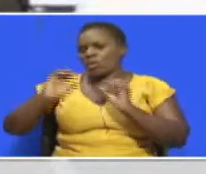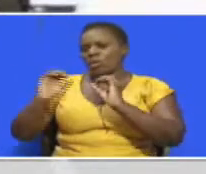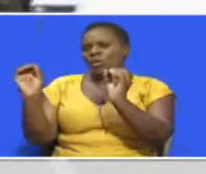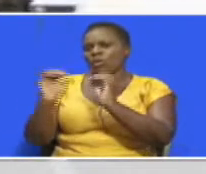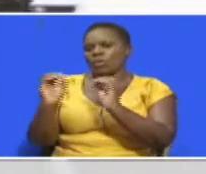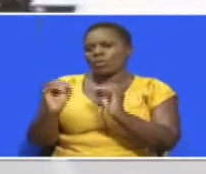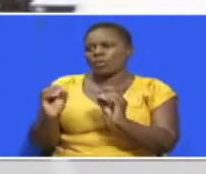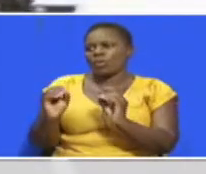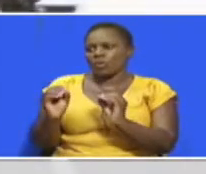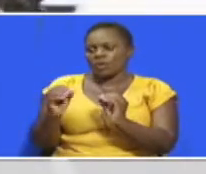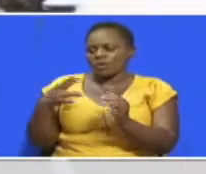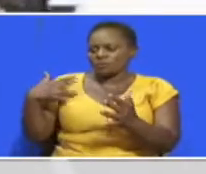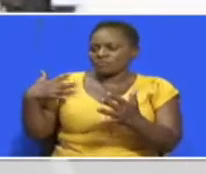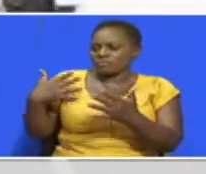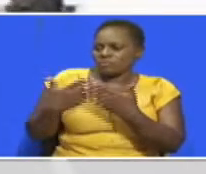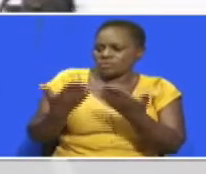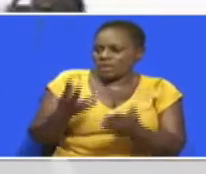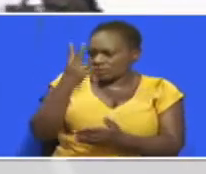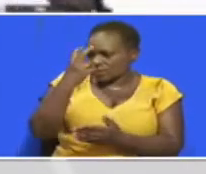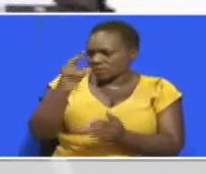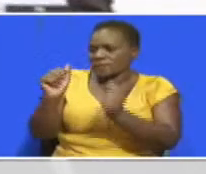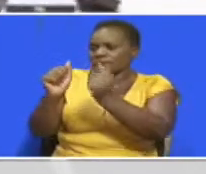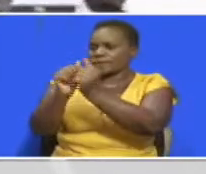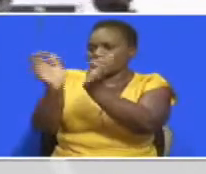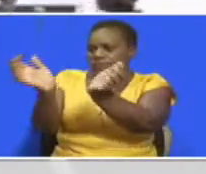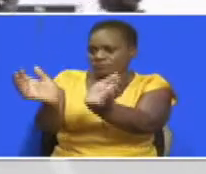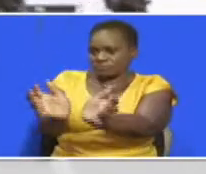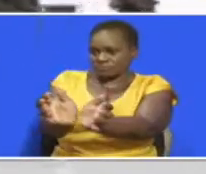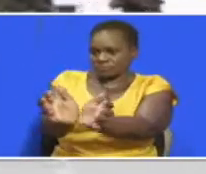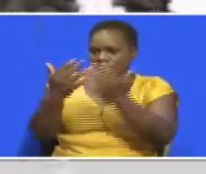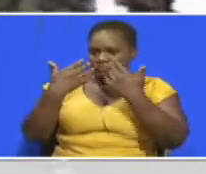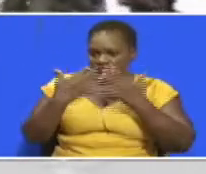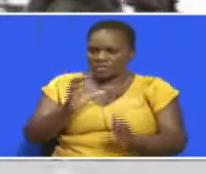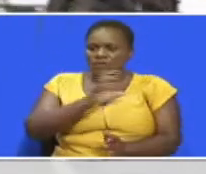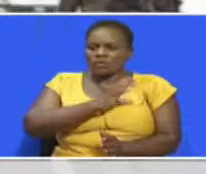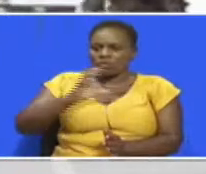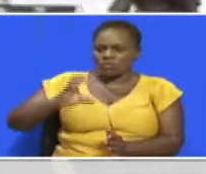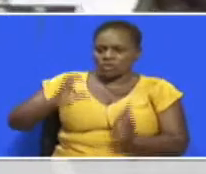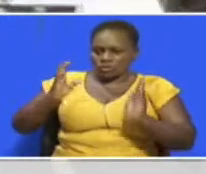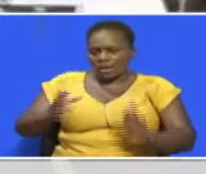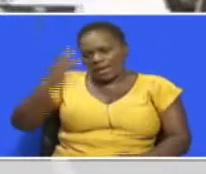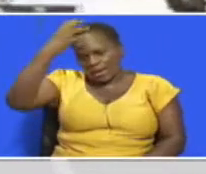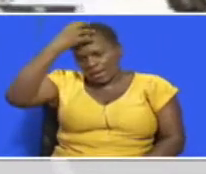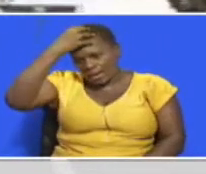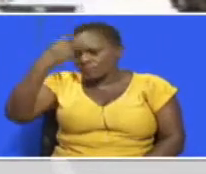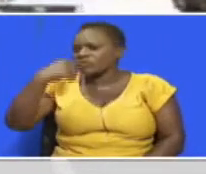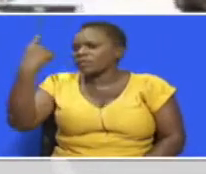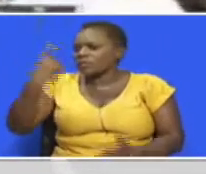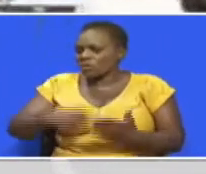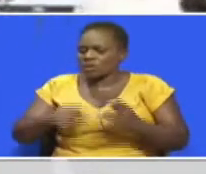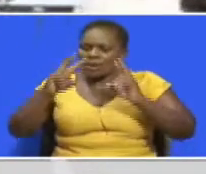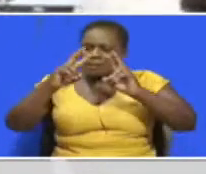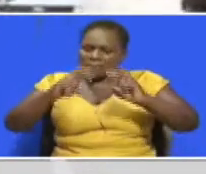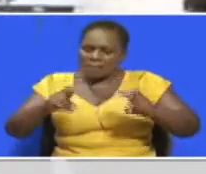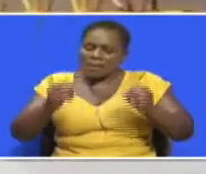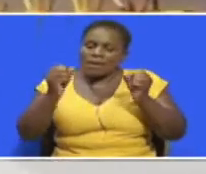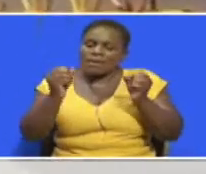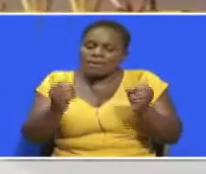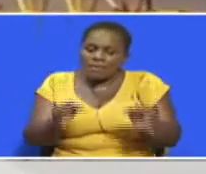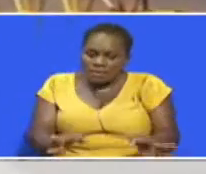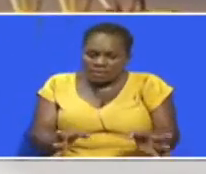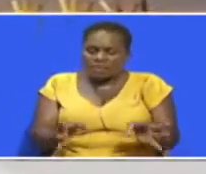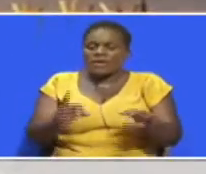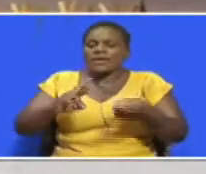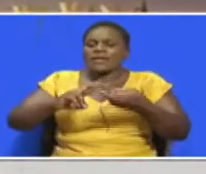wasiojulikana. Kufikia sasa washukiwa kumi wamekamatwa. Kamishna mkuu wa Lamu akisema kuwa wanachunguza iwapo